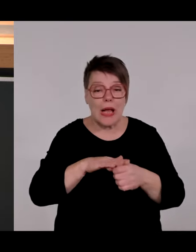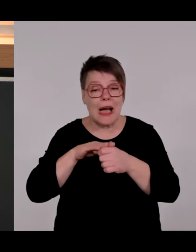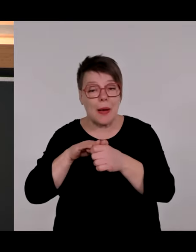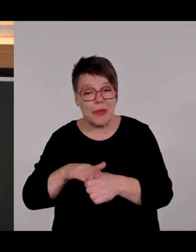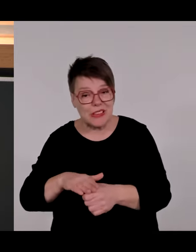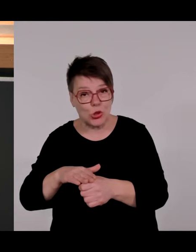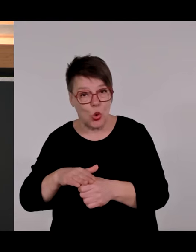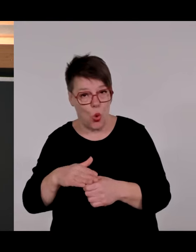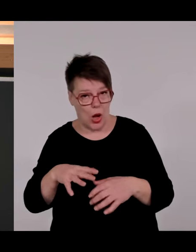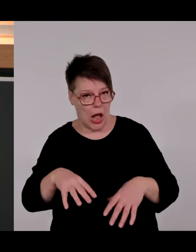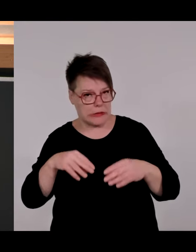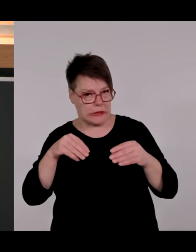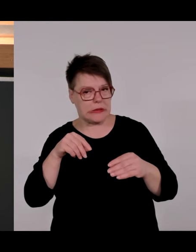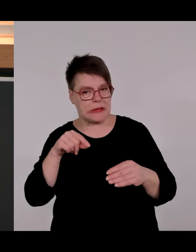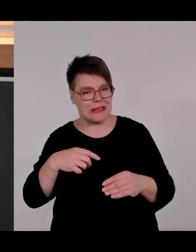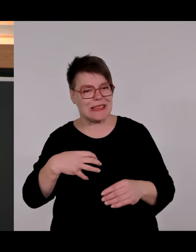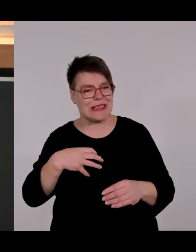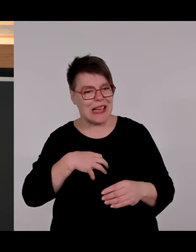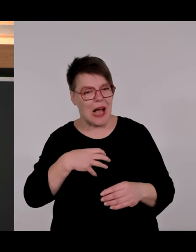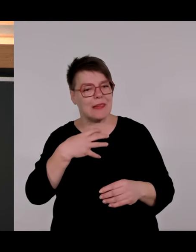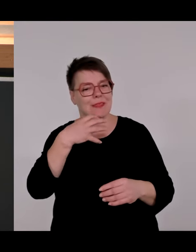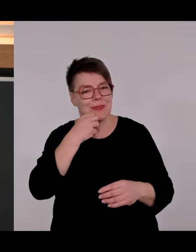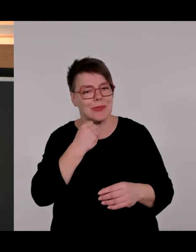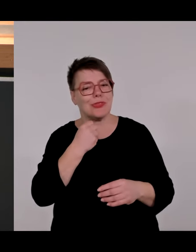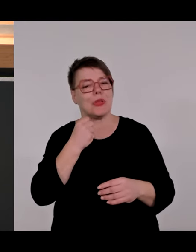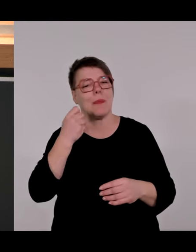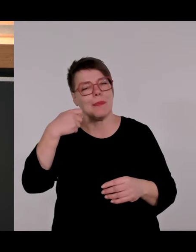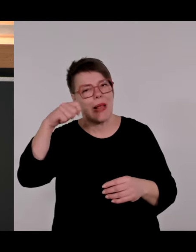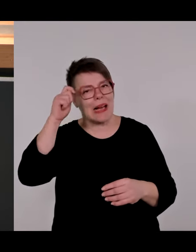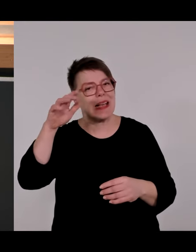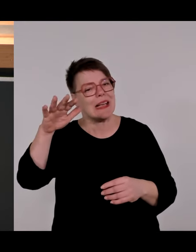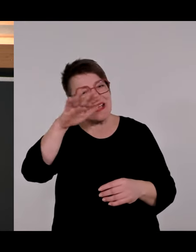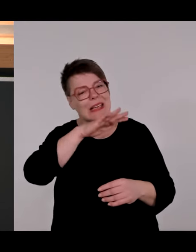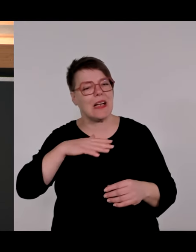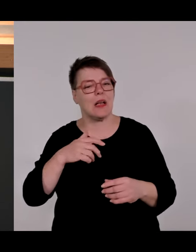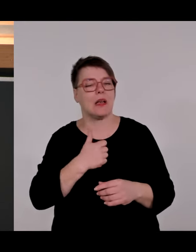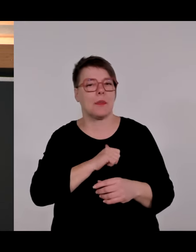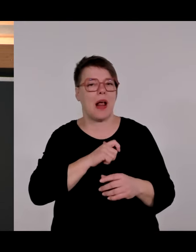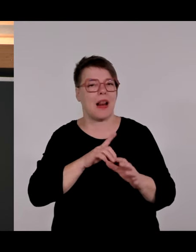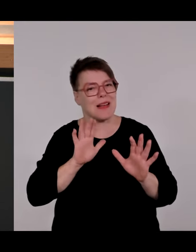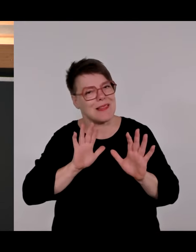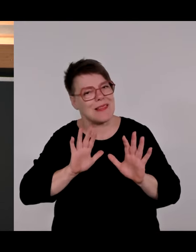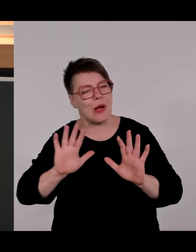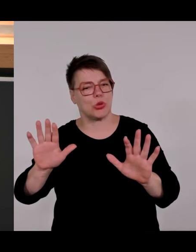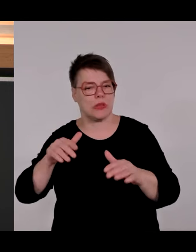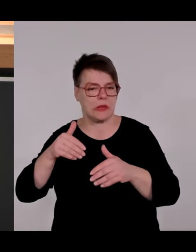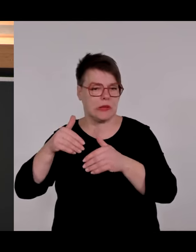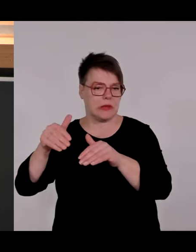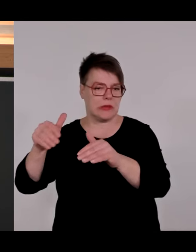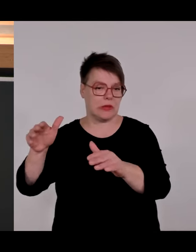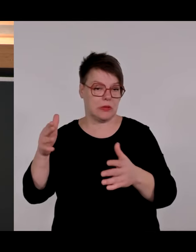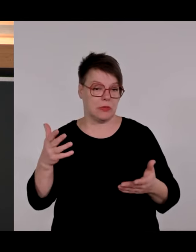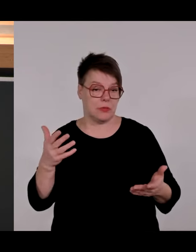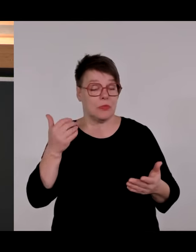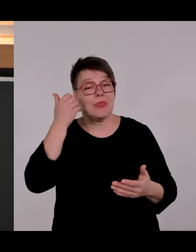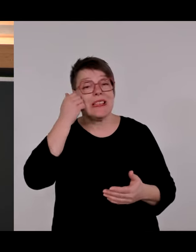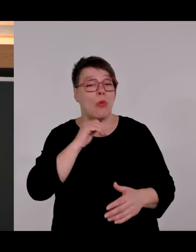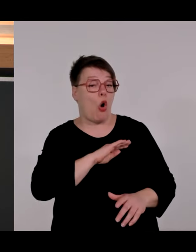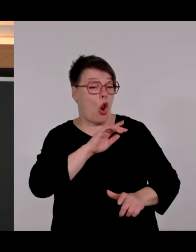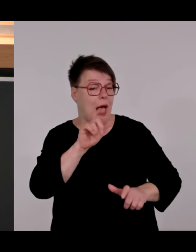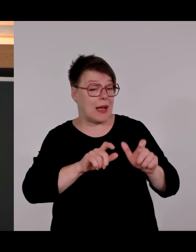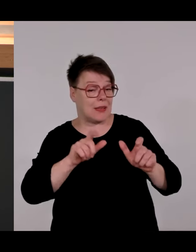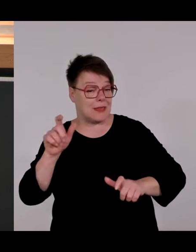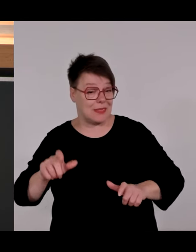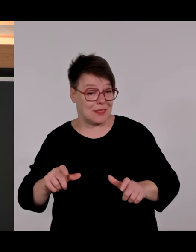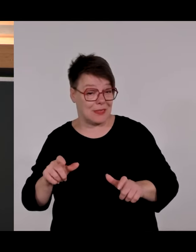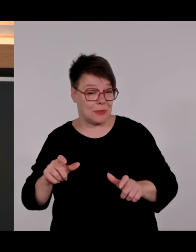Polizei zählen wir in und um den Görlitzer Park im Wrangelkiez. Und wer es genau wissen will, liebe